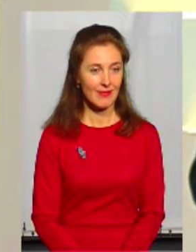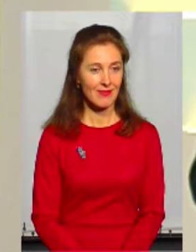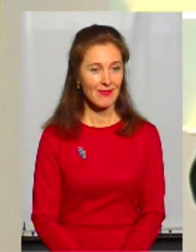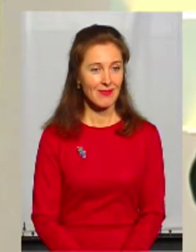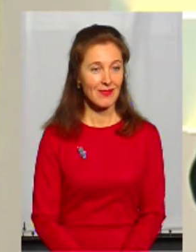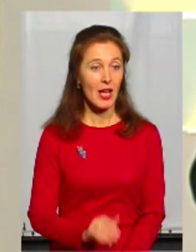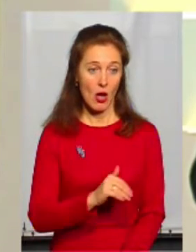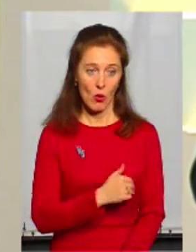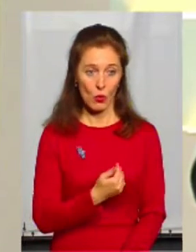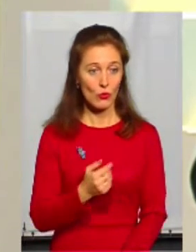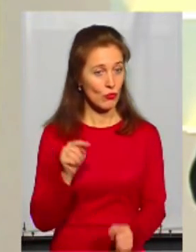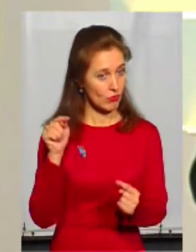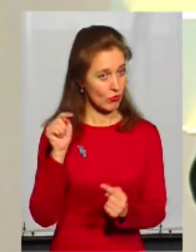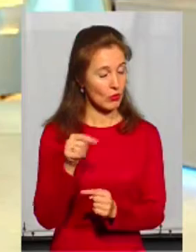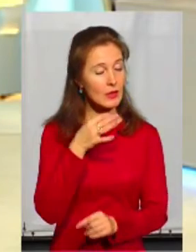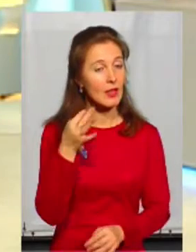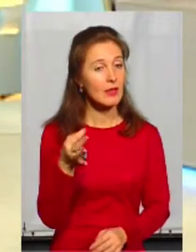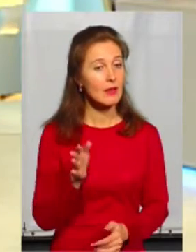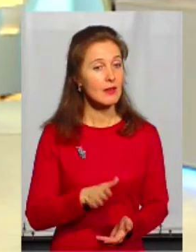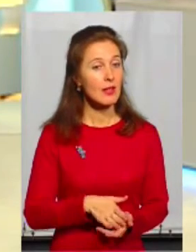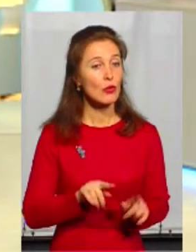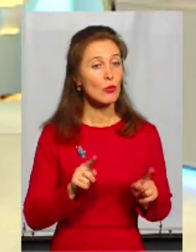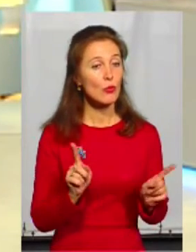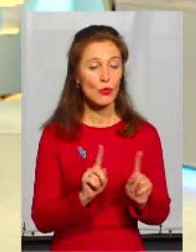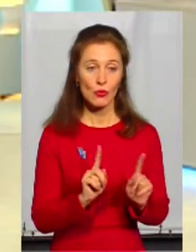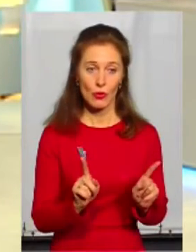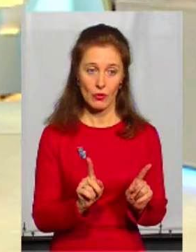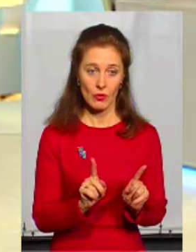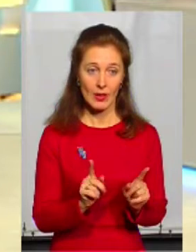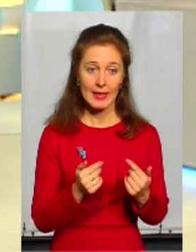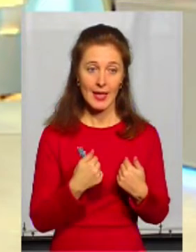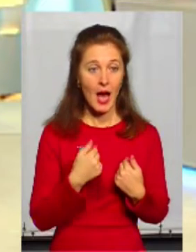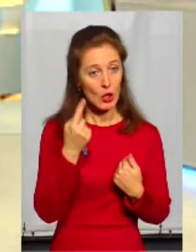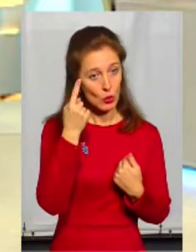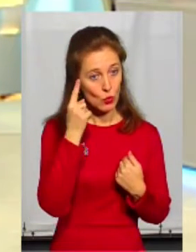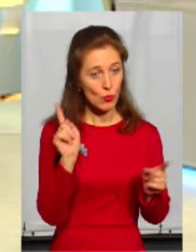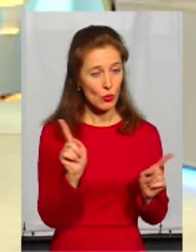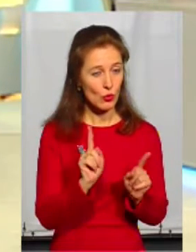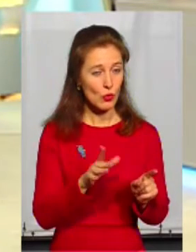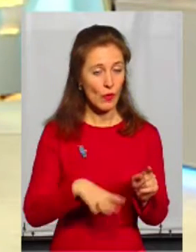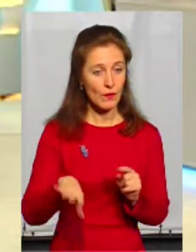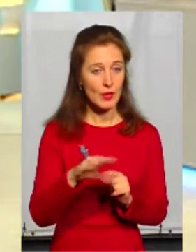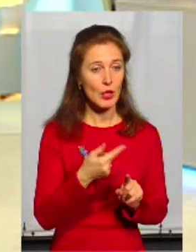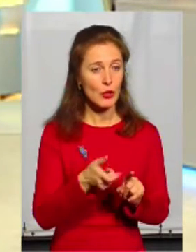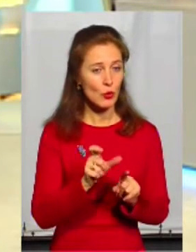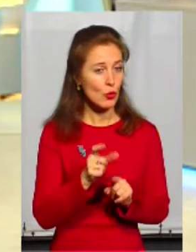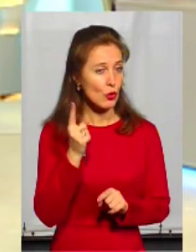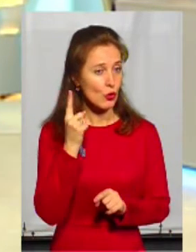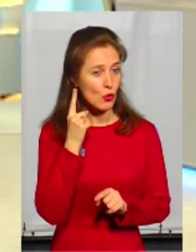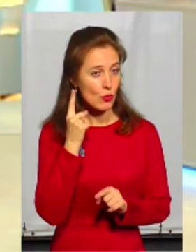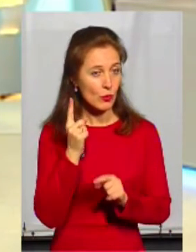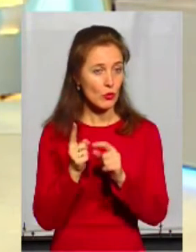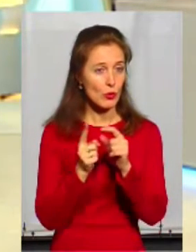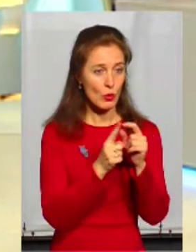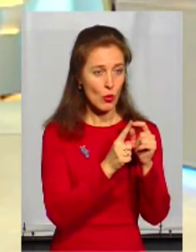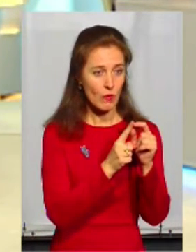Заперечити. Хочете заперечити? Заперечуйте. Тому що я думаю, що ми вже всі дуже активно чуємо слово